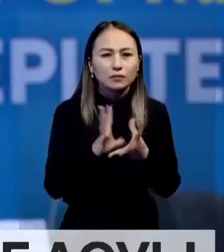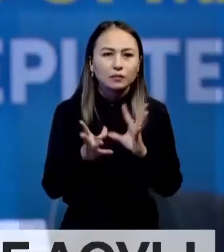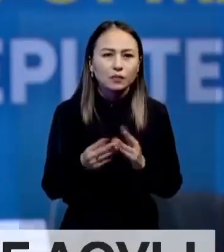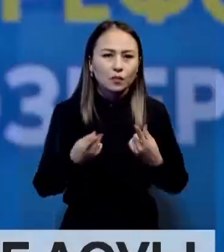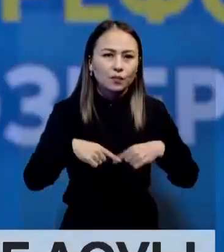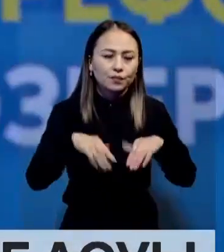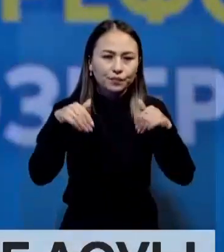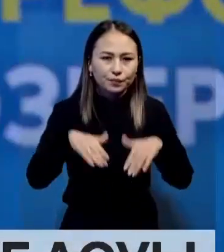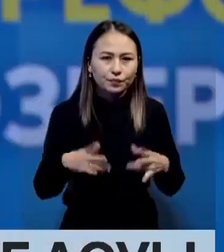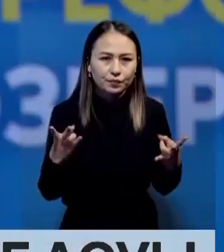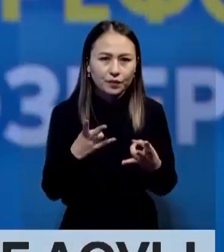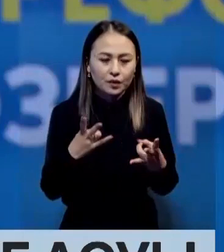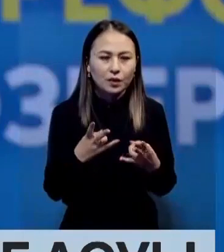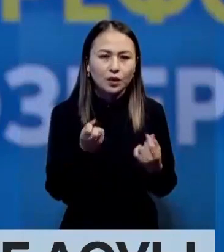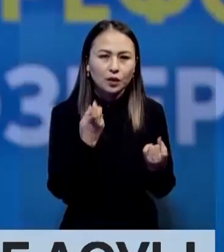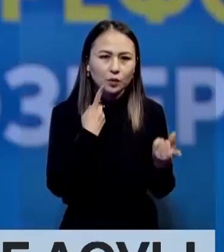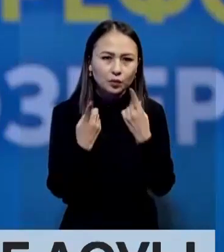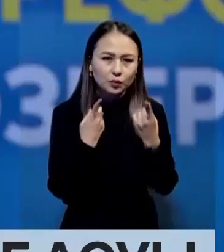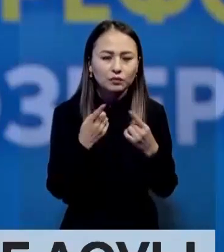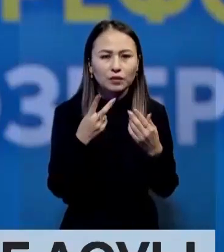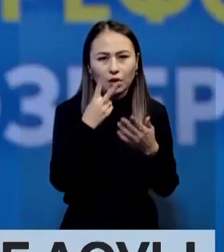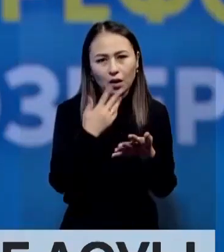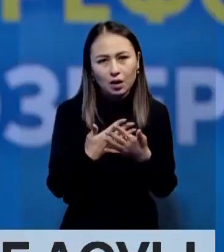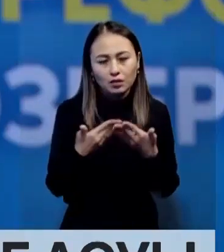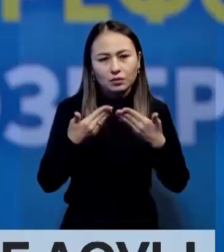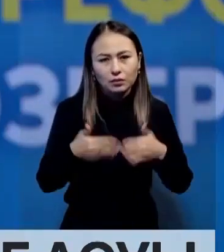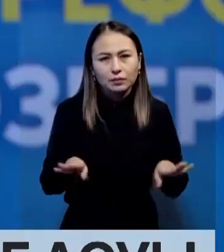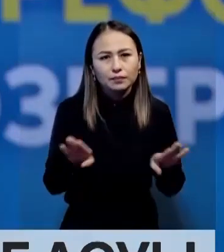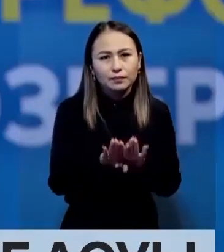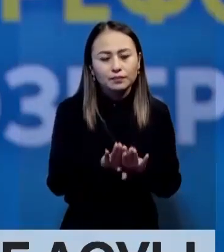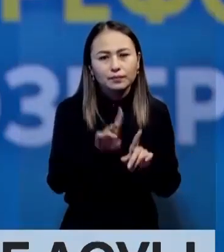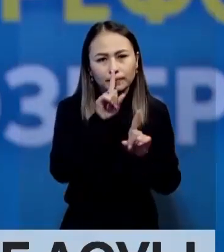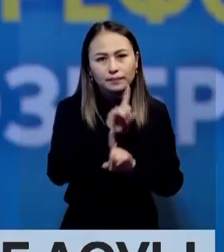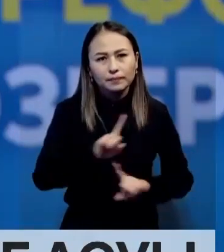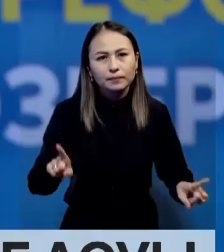қоғам шешу керек. Қоғамда дискуссия деген ол өзі ашықтықтың, демократияның бір ерекшелігі.